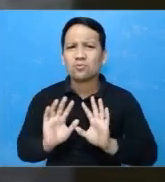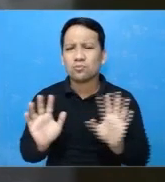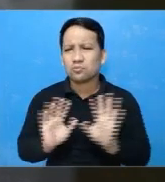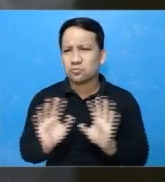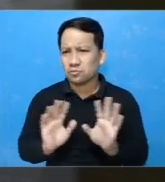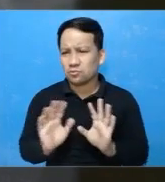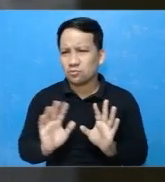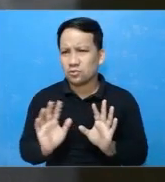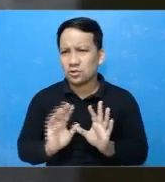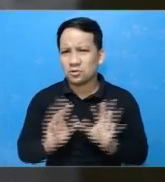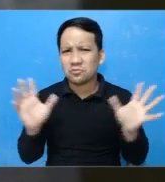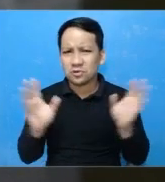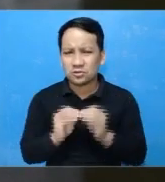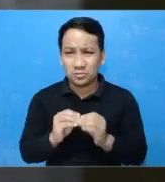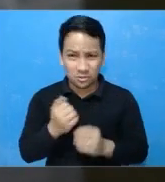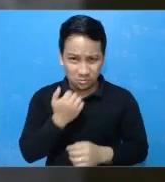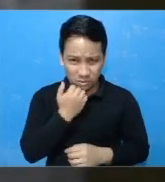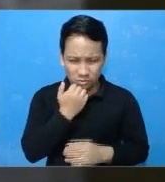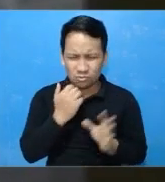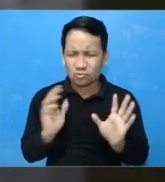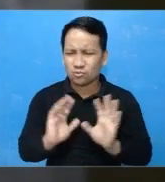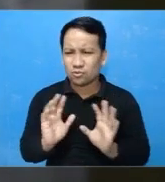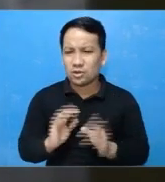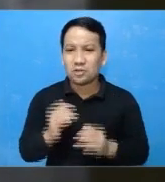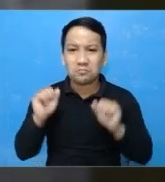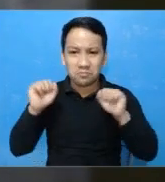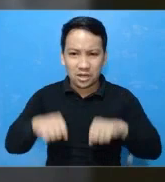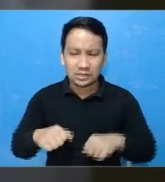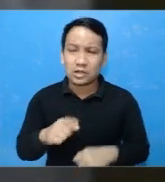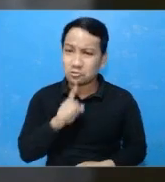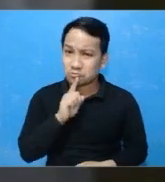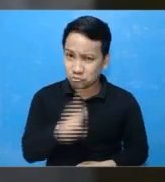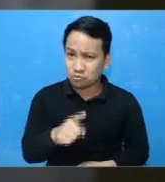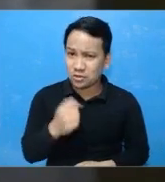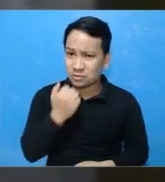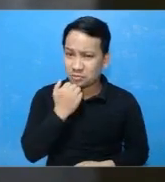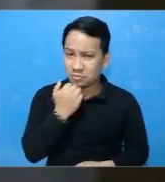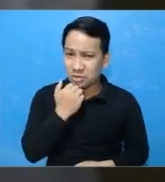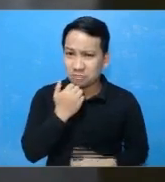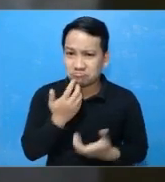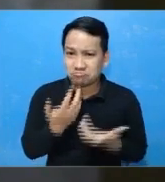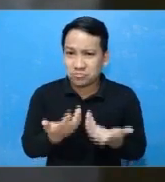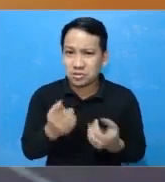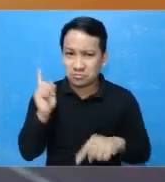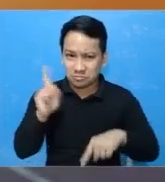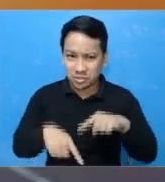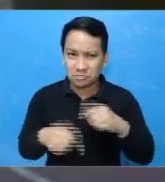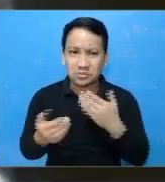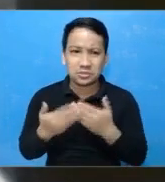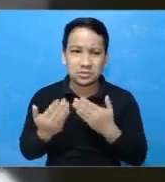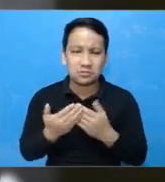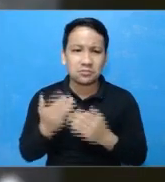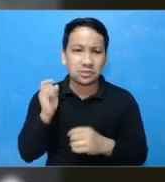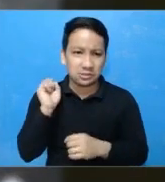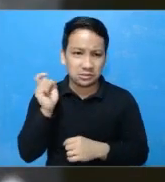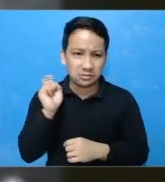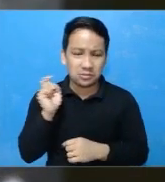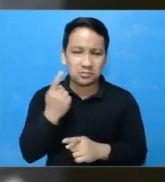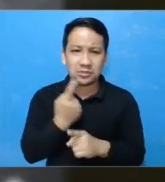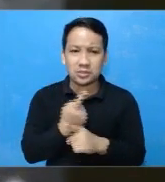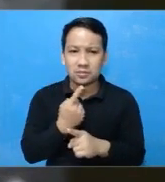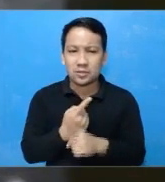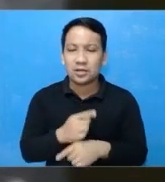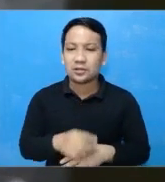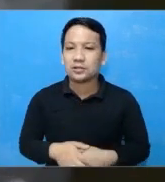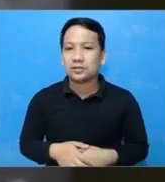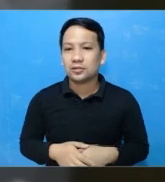may anomalya. Pwede naman daw kasing human error lang at madali lang naman daw i-correct yan. Habang comment ng isa, parang hindi